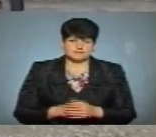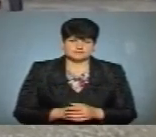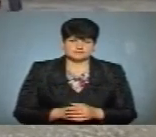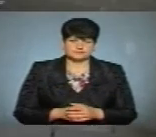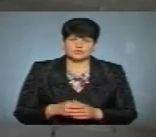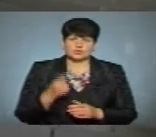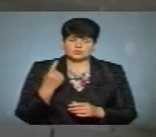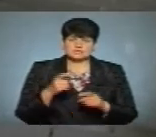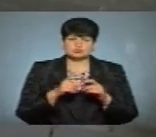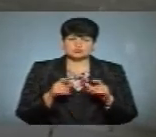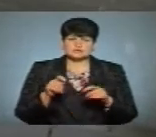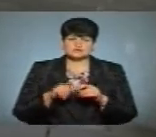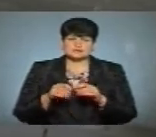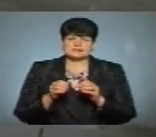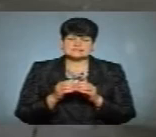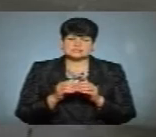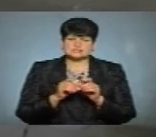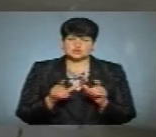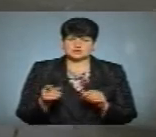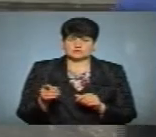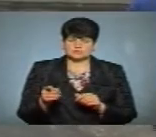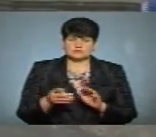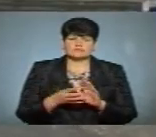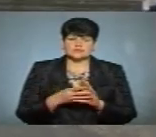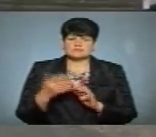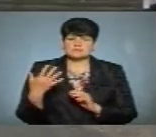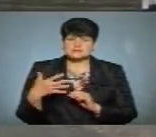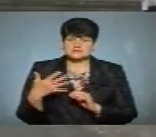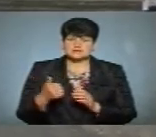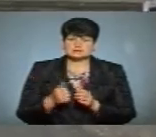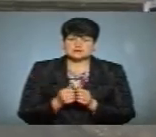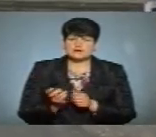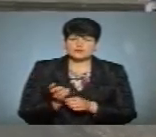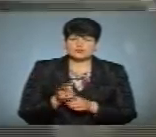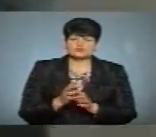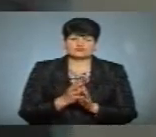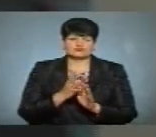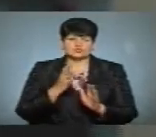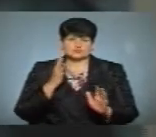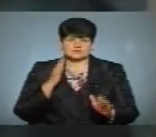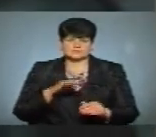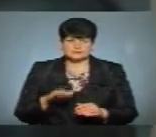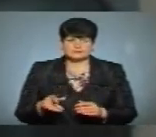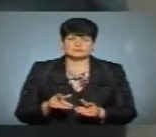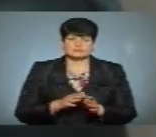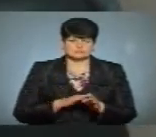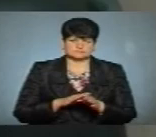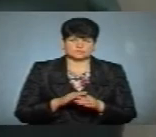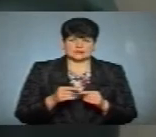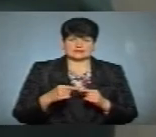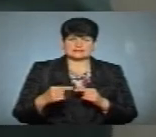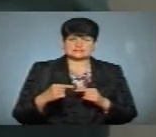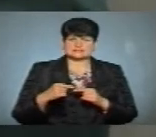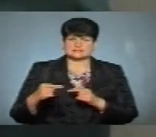Один із пунктів тестування – 10-та школа Тернополя. О 9:50 біля входу черга з абітурієнтів. Вони дотримуються дистанції,